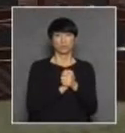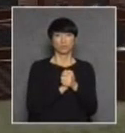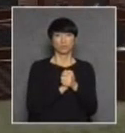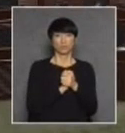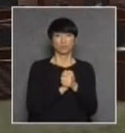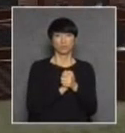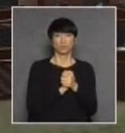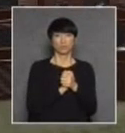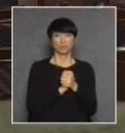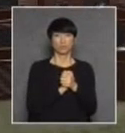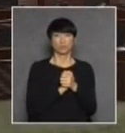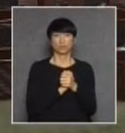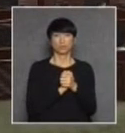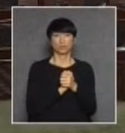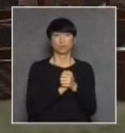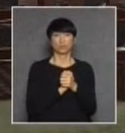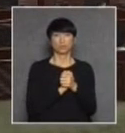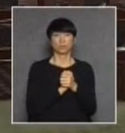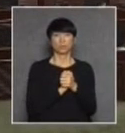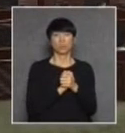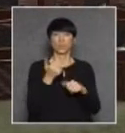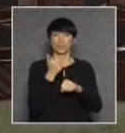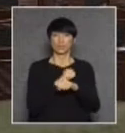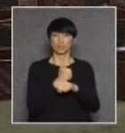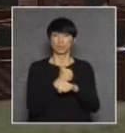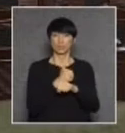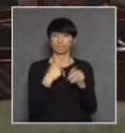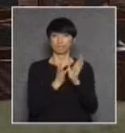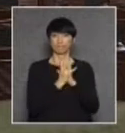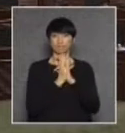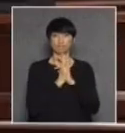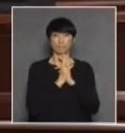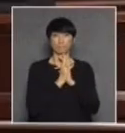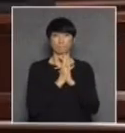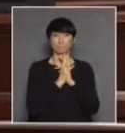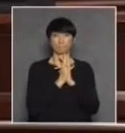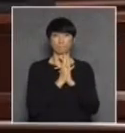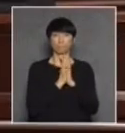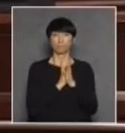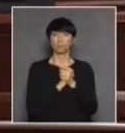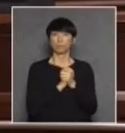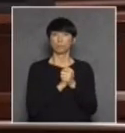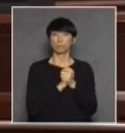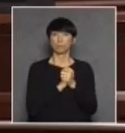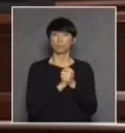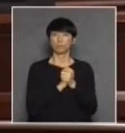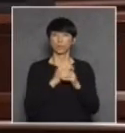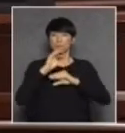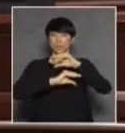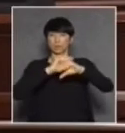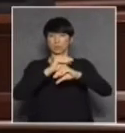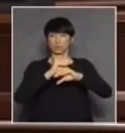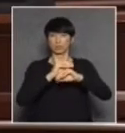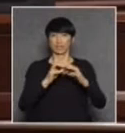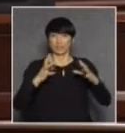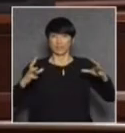主席，我呢就有機會呢就同一個建造業大聯盟